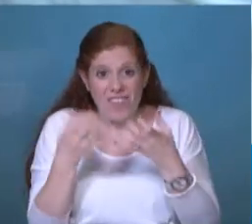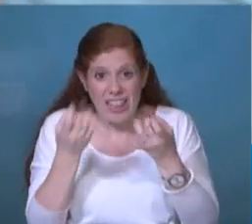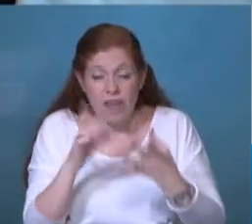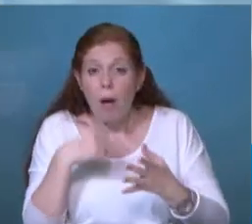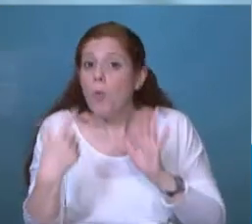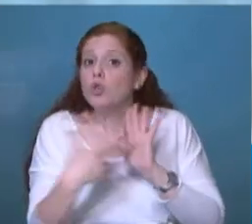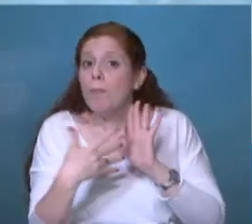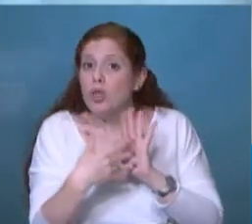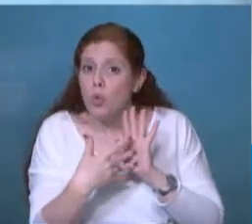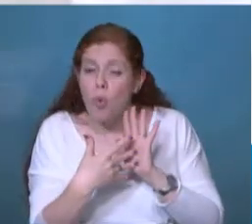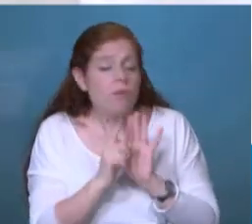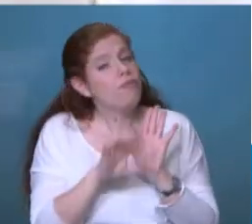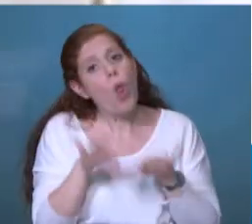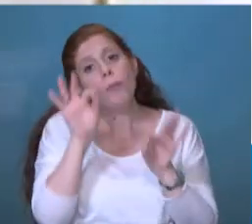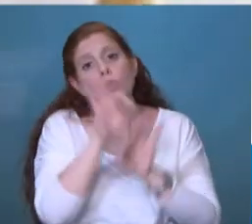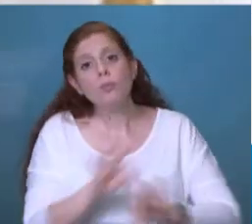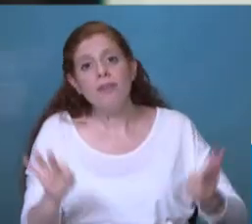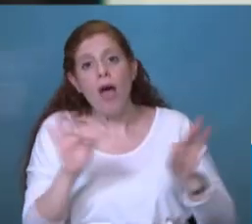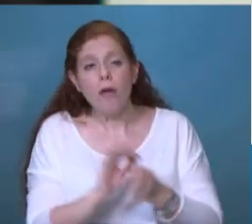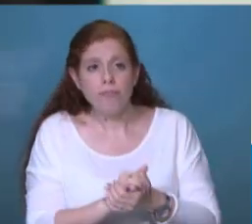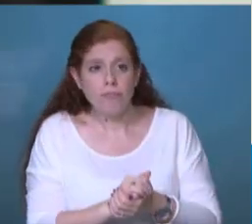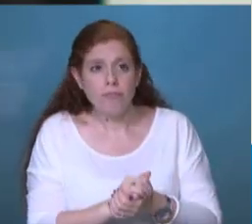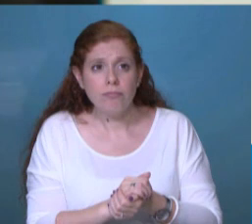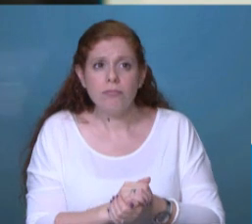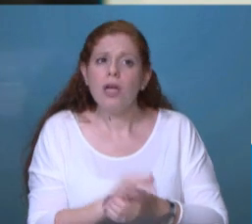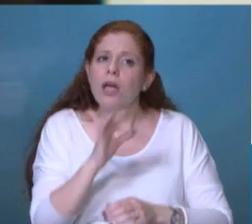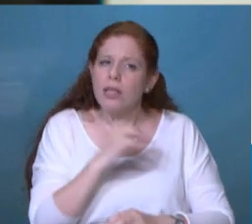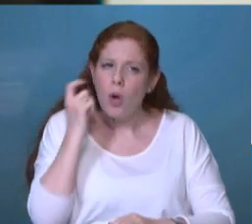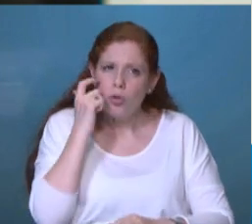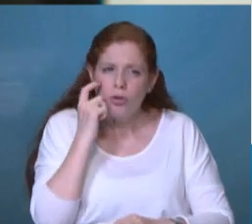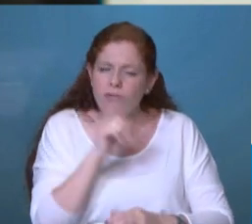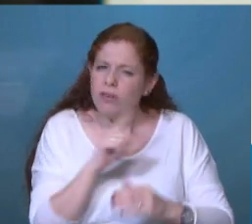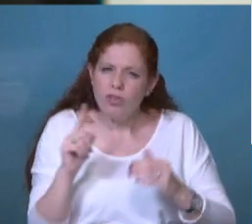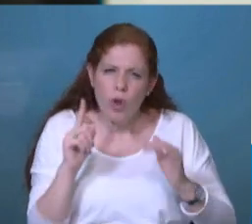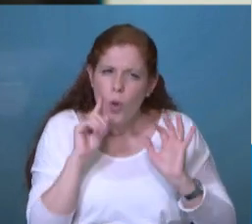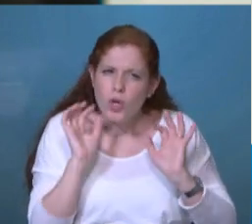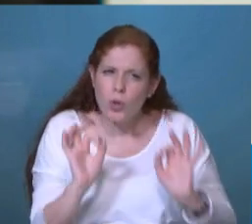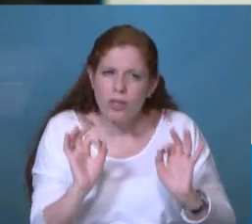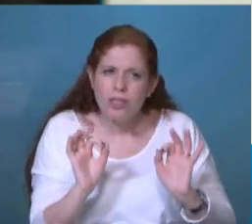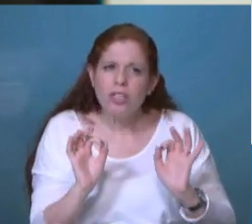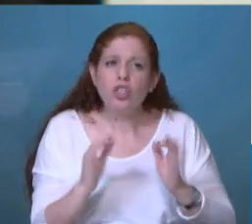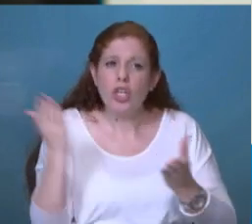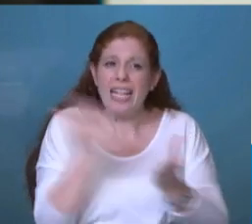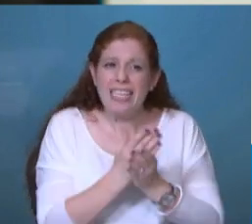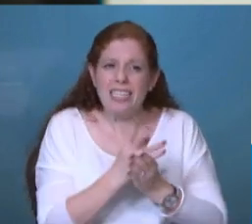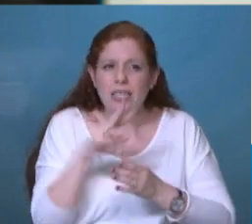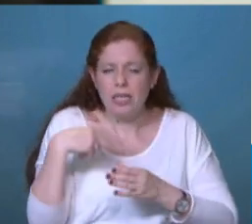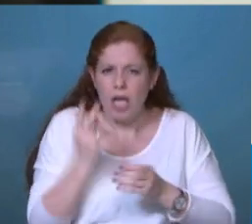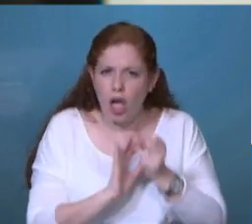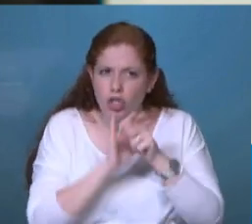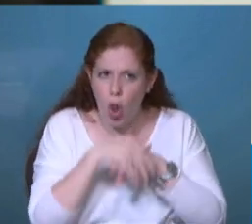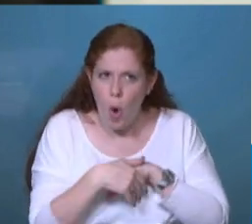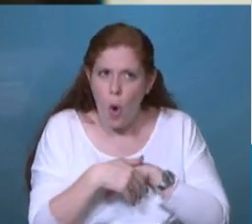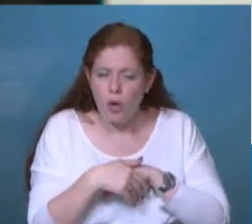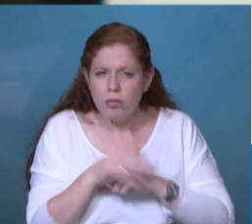הטענות ולא מצאו כלום. So I still regard it as very unlikely that we will have any serious legal consequences